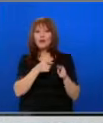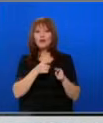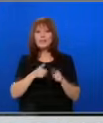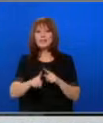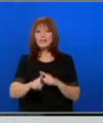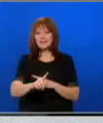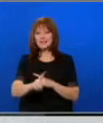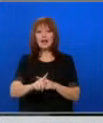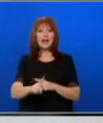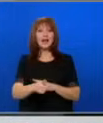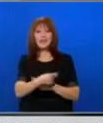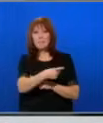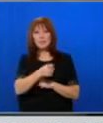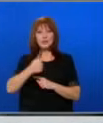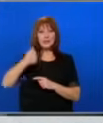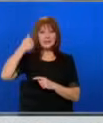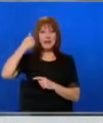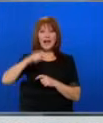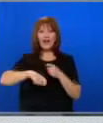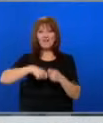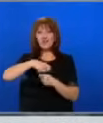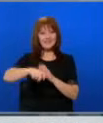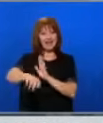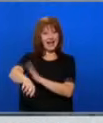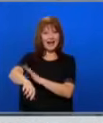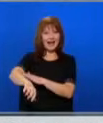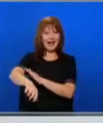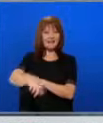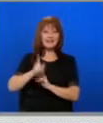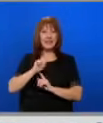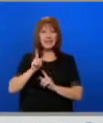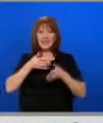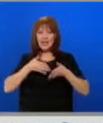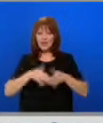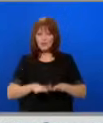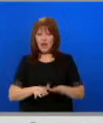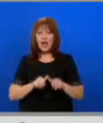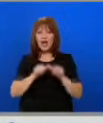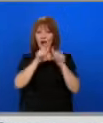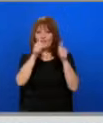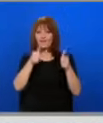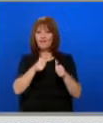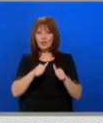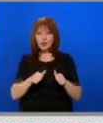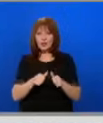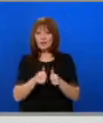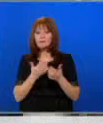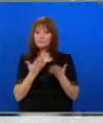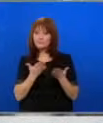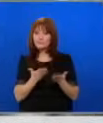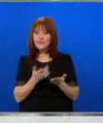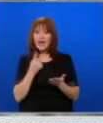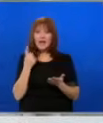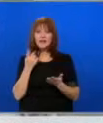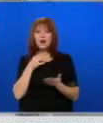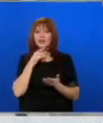знам, са му привързвали ръката, за да не се изморява, защото те са били дълги тия сеанси. Фигурата на Бай Васил е митична. Според една от